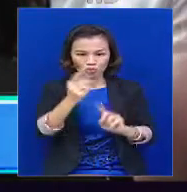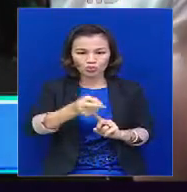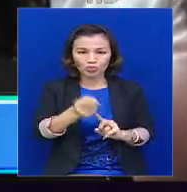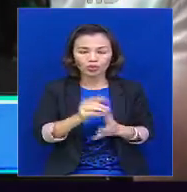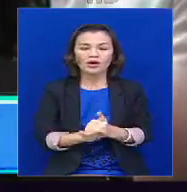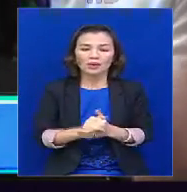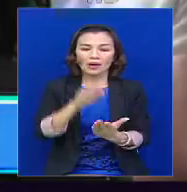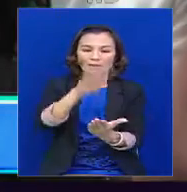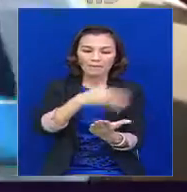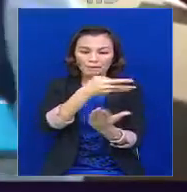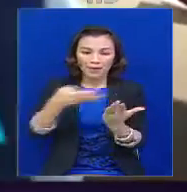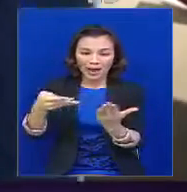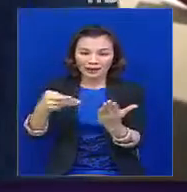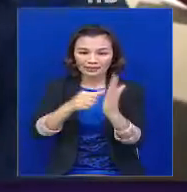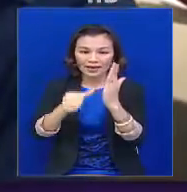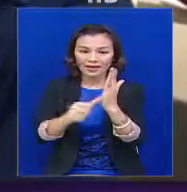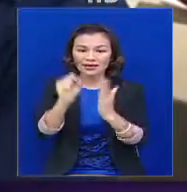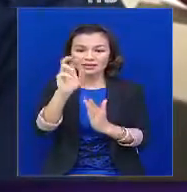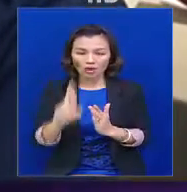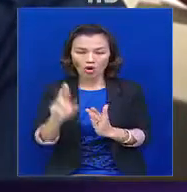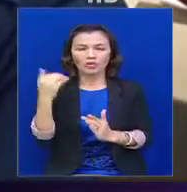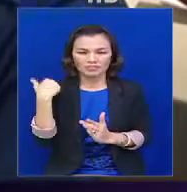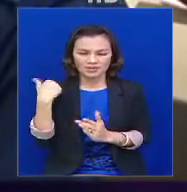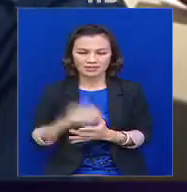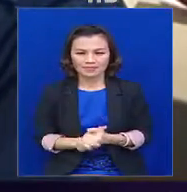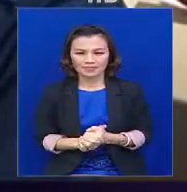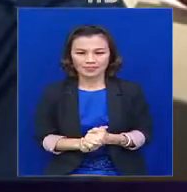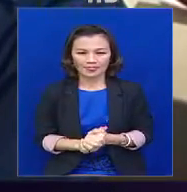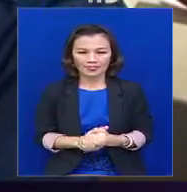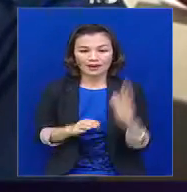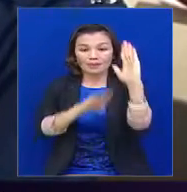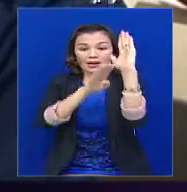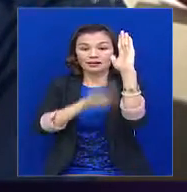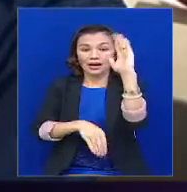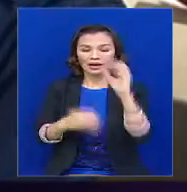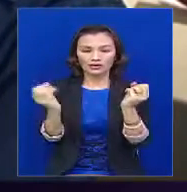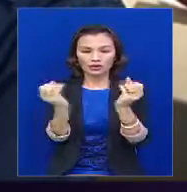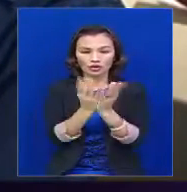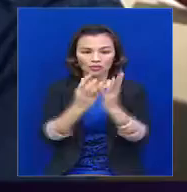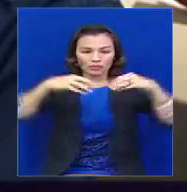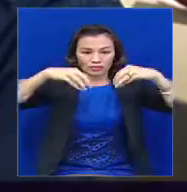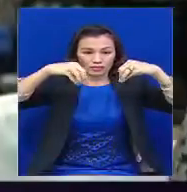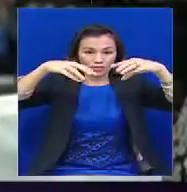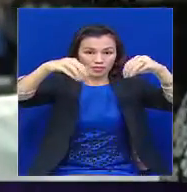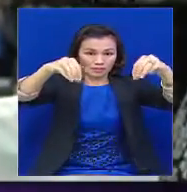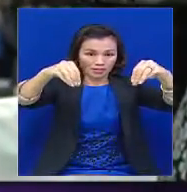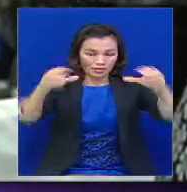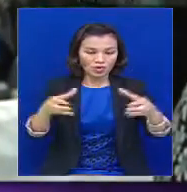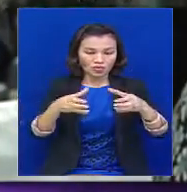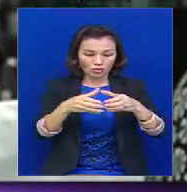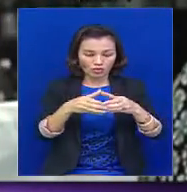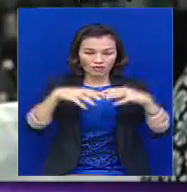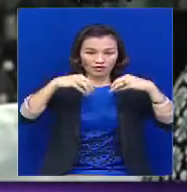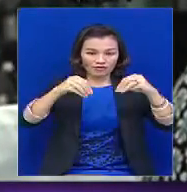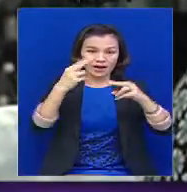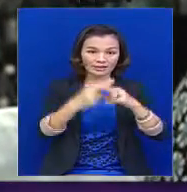พร้อมเข้าแก้ไขสถานการณ์ฉุกเฉินได้ทันทีสำหรับพื้นที่ภาคใต้จะได้รับผลกระทบทำให้โรงไฟฟ้าจะนะชุดที่ 2ต้องหยุด